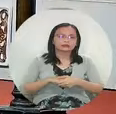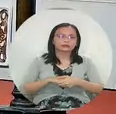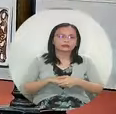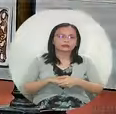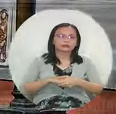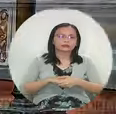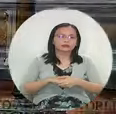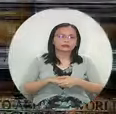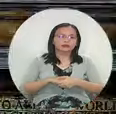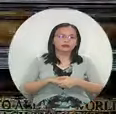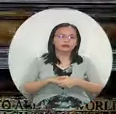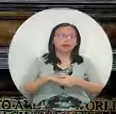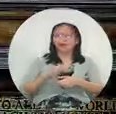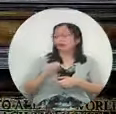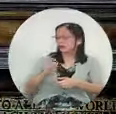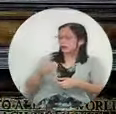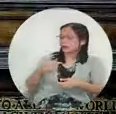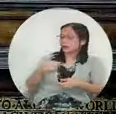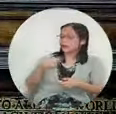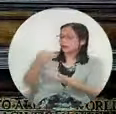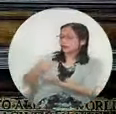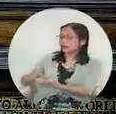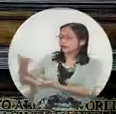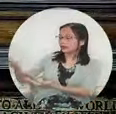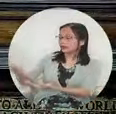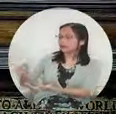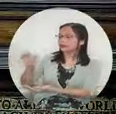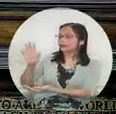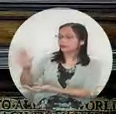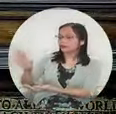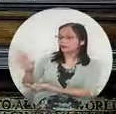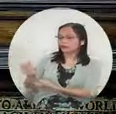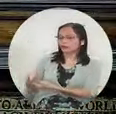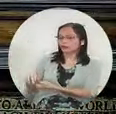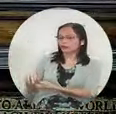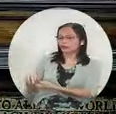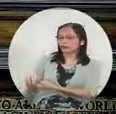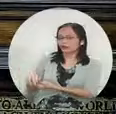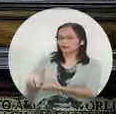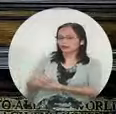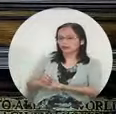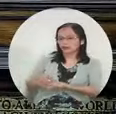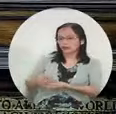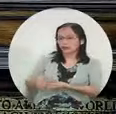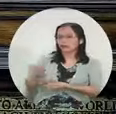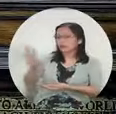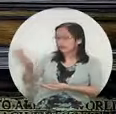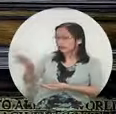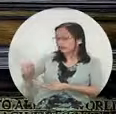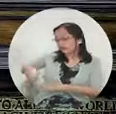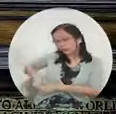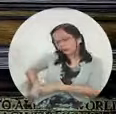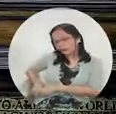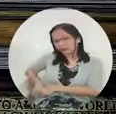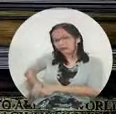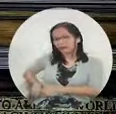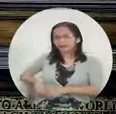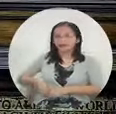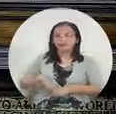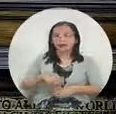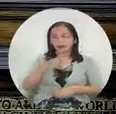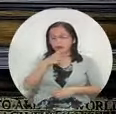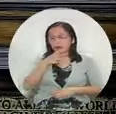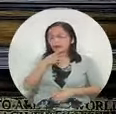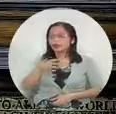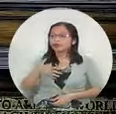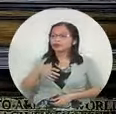ang akong paliton, 5 pesos lang. Ang 5 pesos akong itago dire. Ma, ang akong gipalit ng ginamos,